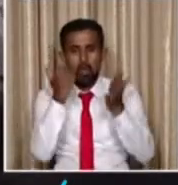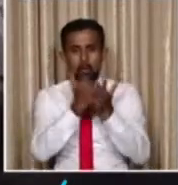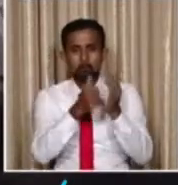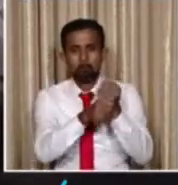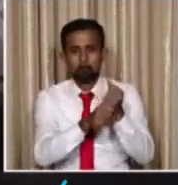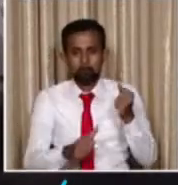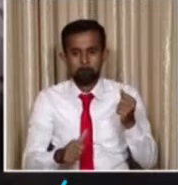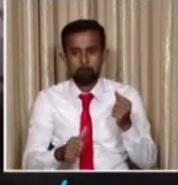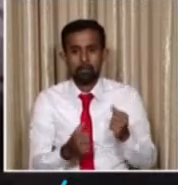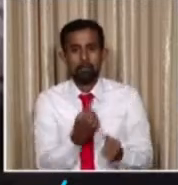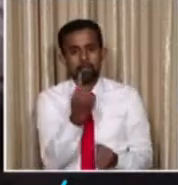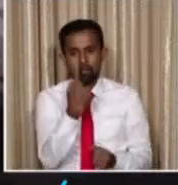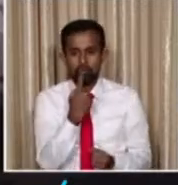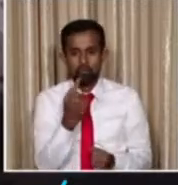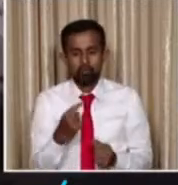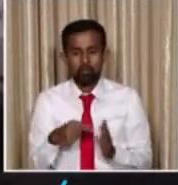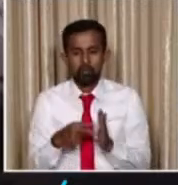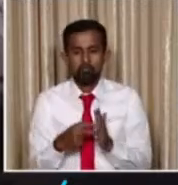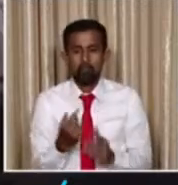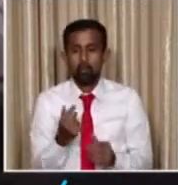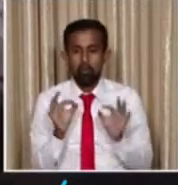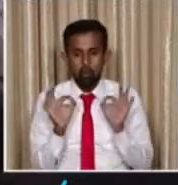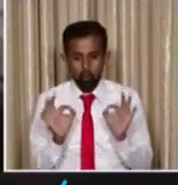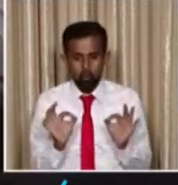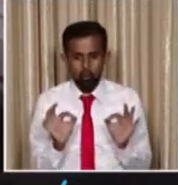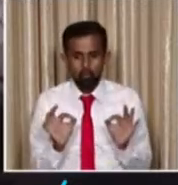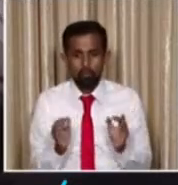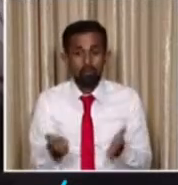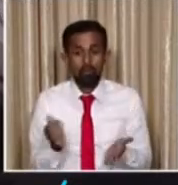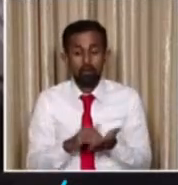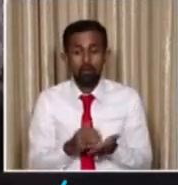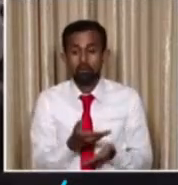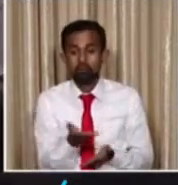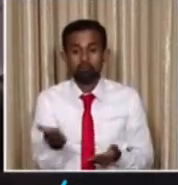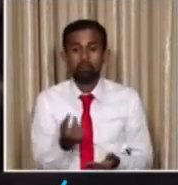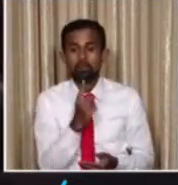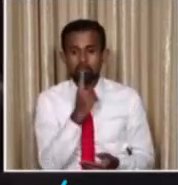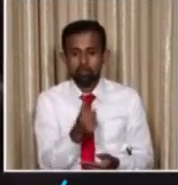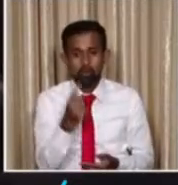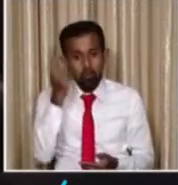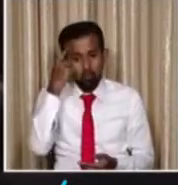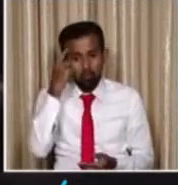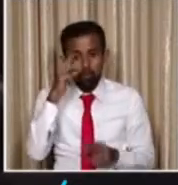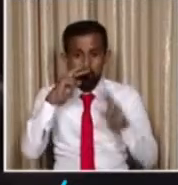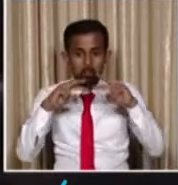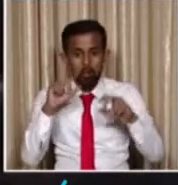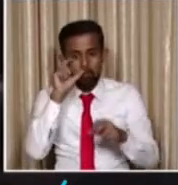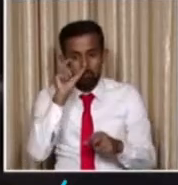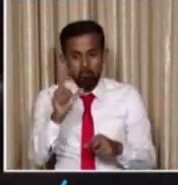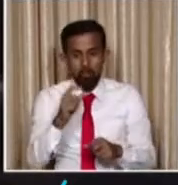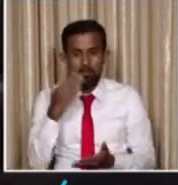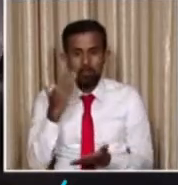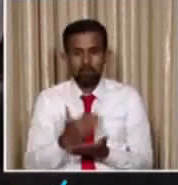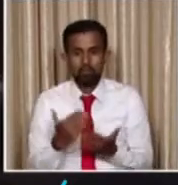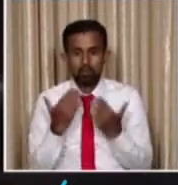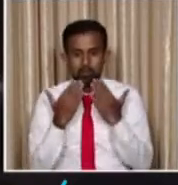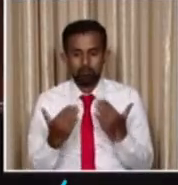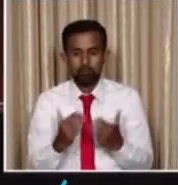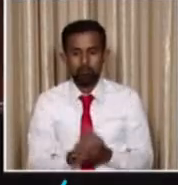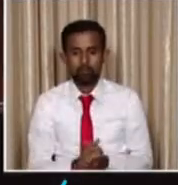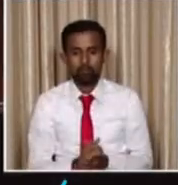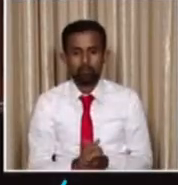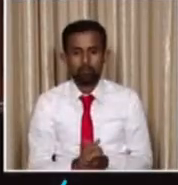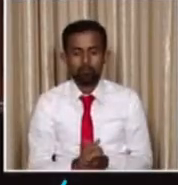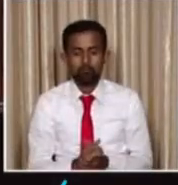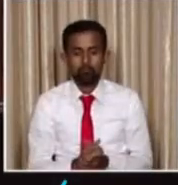නියෝජිතයා කිව්වා නම් මේ ආර්ථිකය හොඳයි කියලා ඒක නැවත මෙතන කියපු අයගෙත් මුලේ පරීක්ෂා කරත් හොඳයි කියමින් මනතර වෙන බොහොම ස්තුතියි. සෝදිය මිලකට